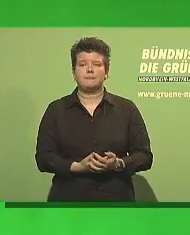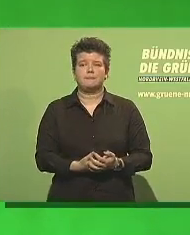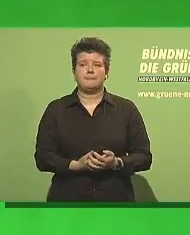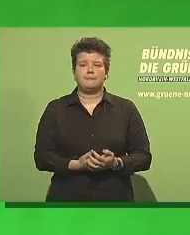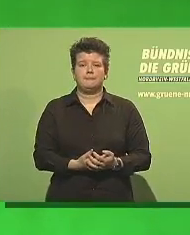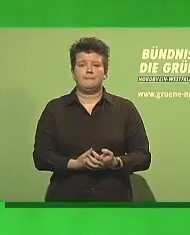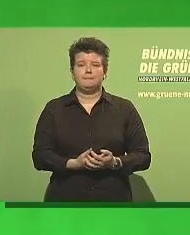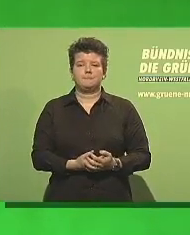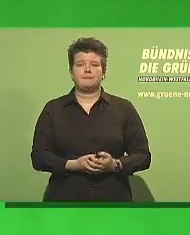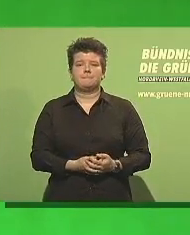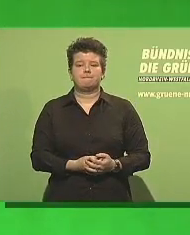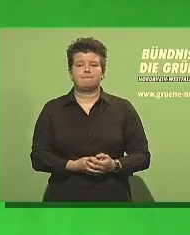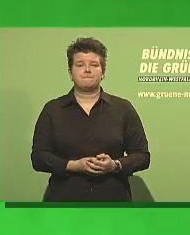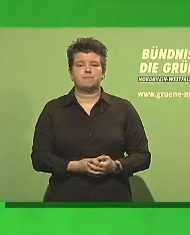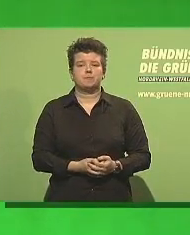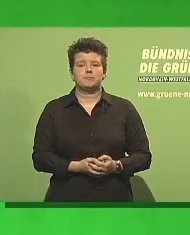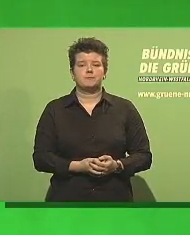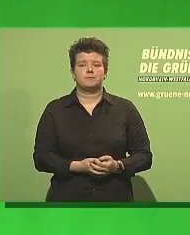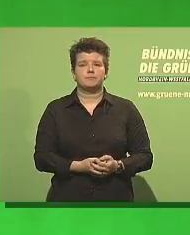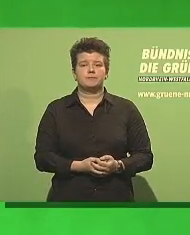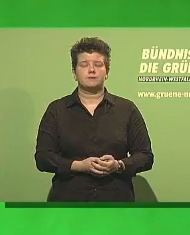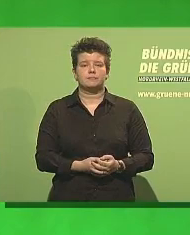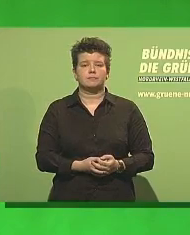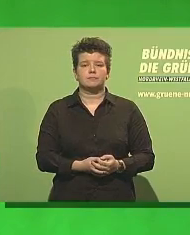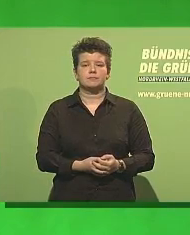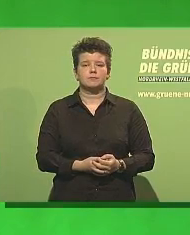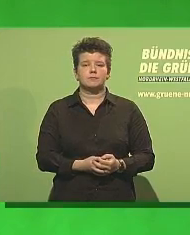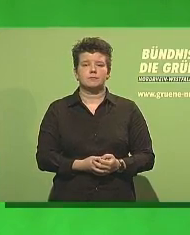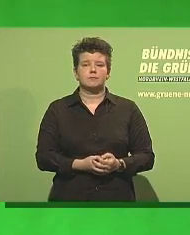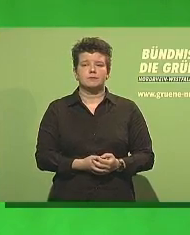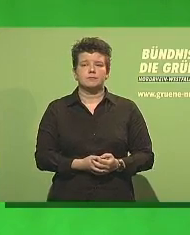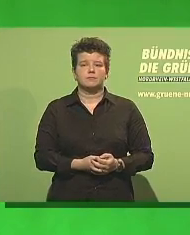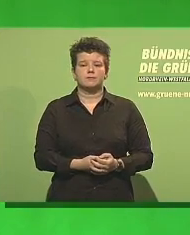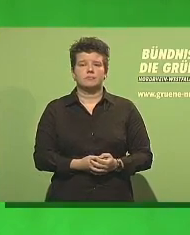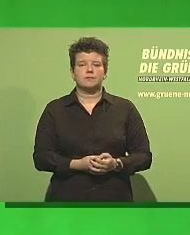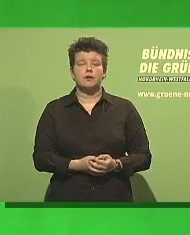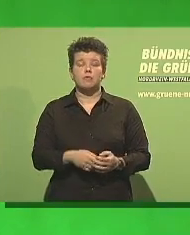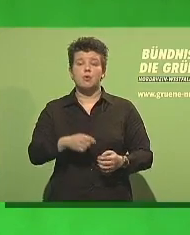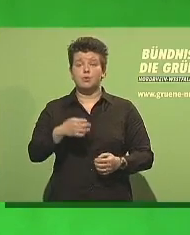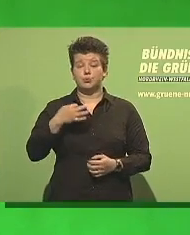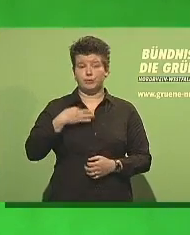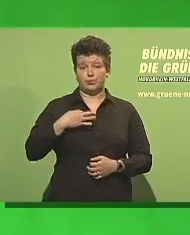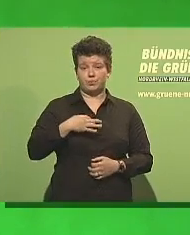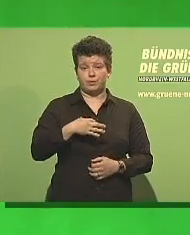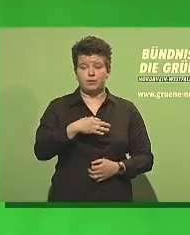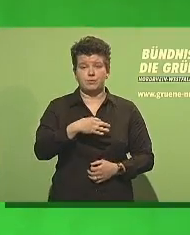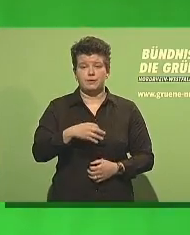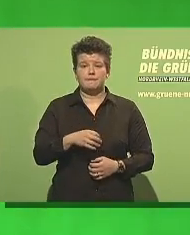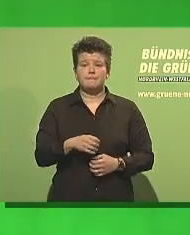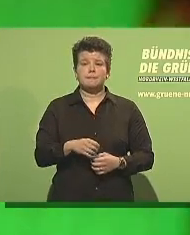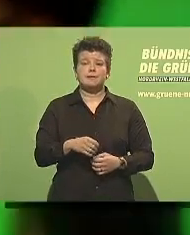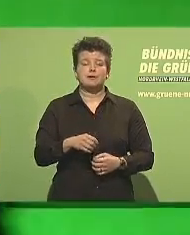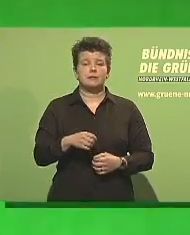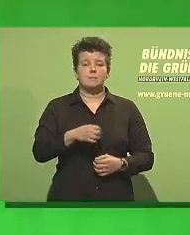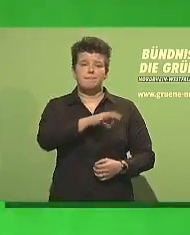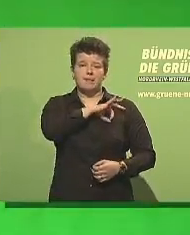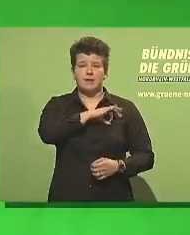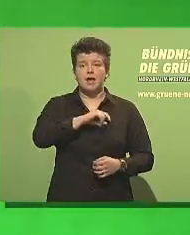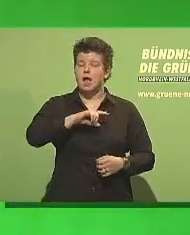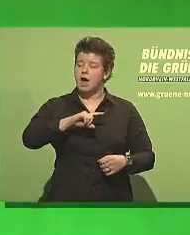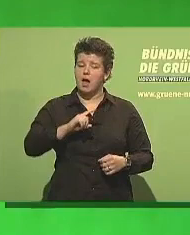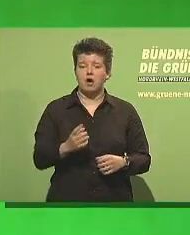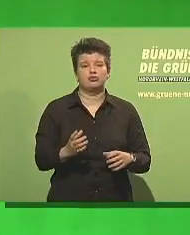auch außerhalb des EEG einen eigenen Markt finden. Uns Grünen wird die Kompetenz zugewiesen, dass